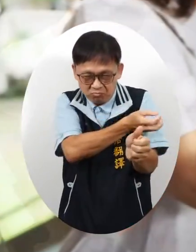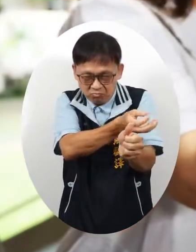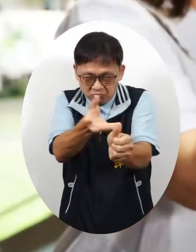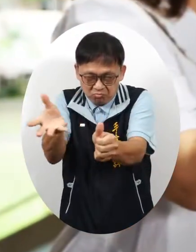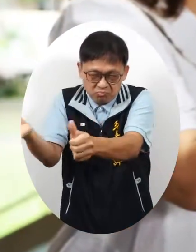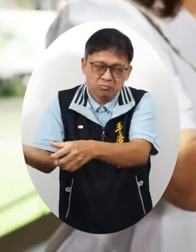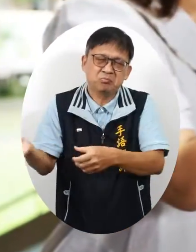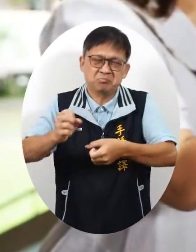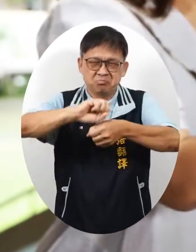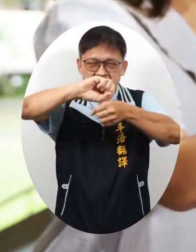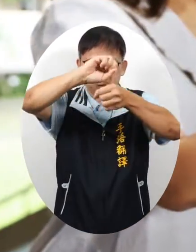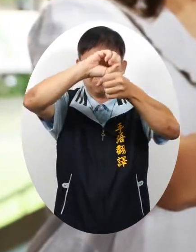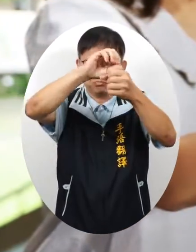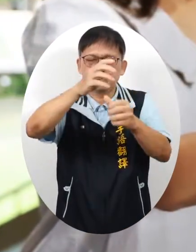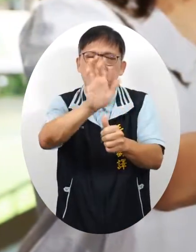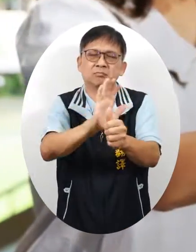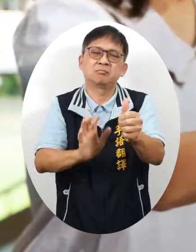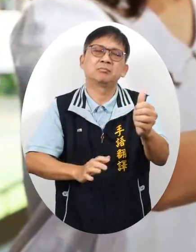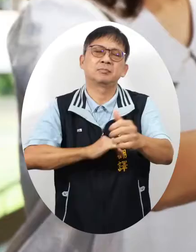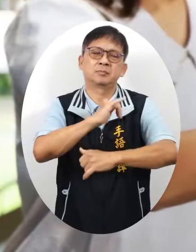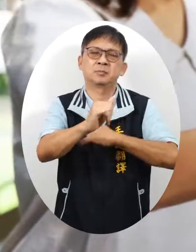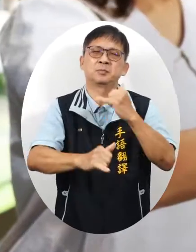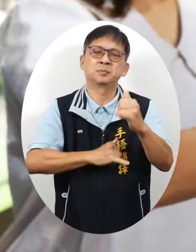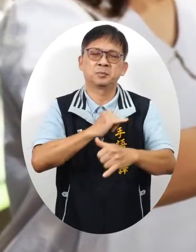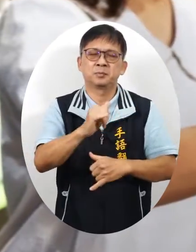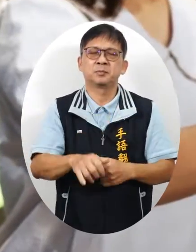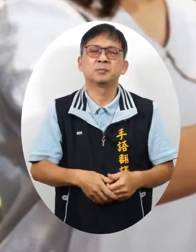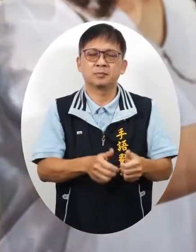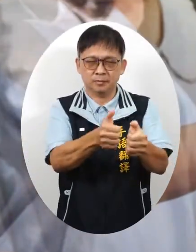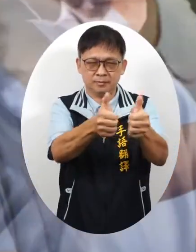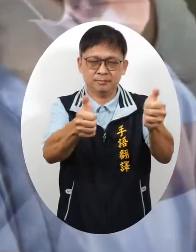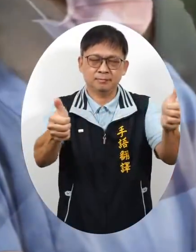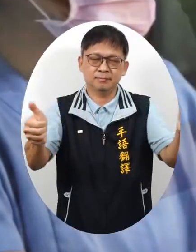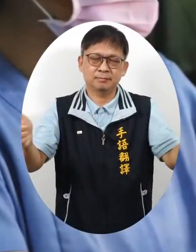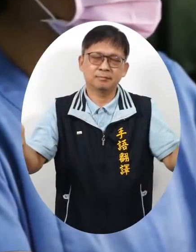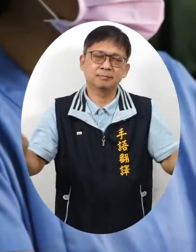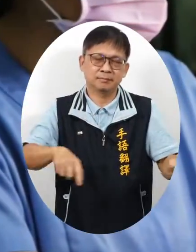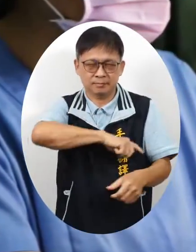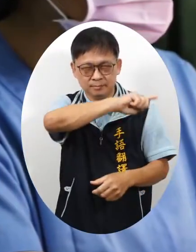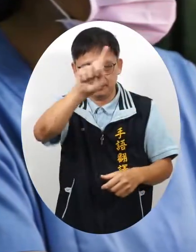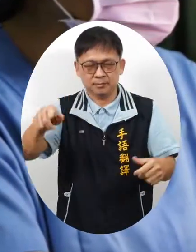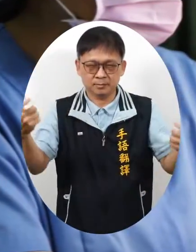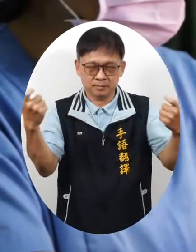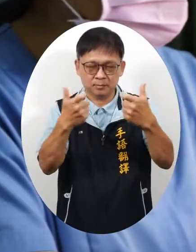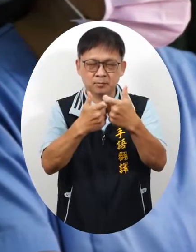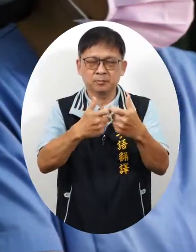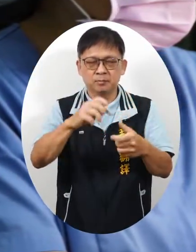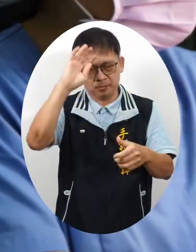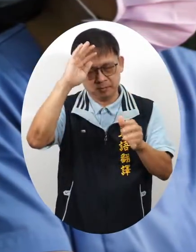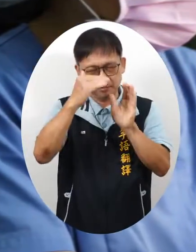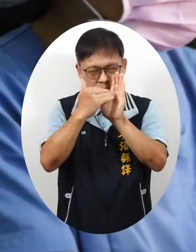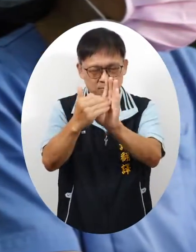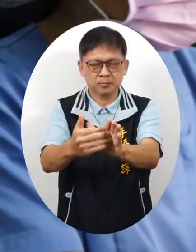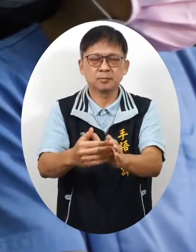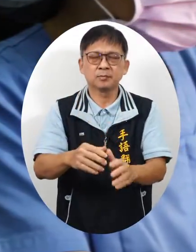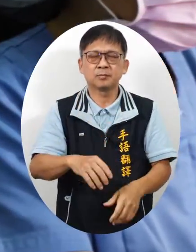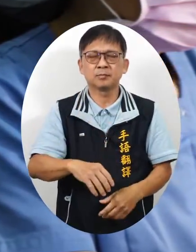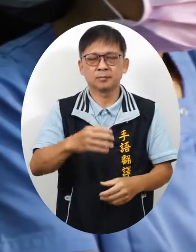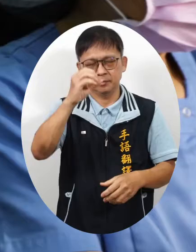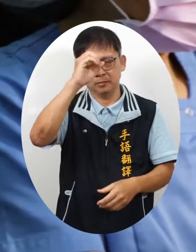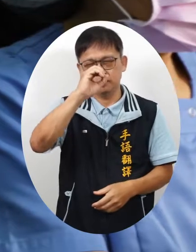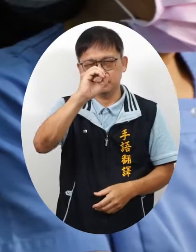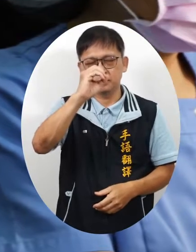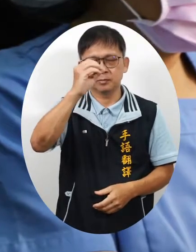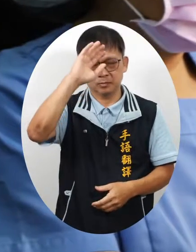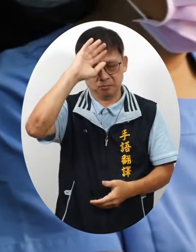大家知道疫情持续还在发酵，间接影响到我们的生活。在这边我要感谢大家配合防疫